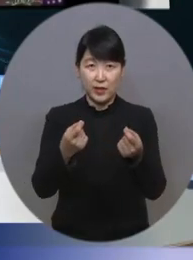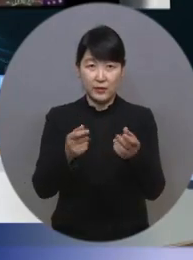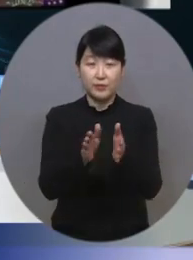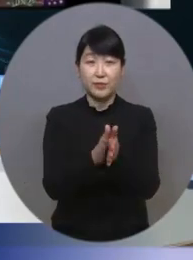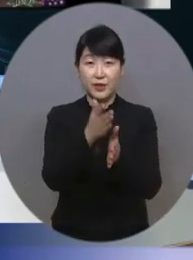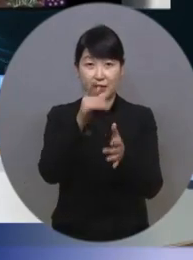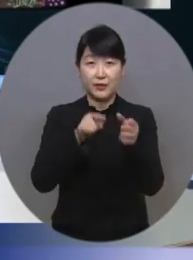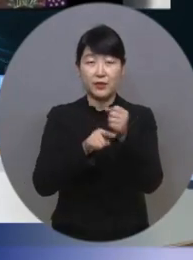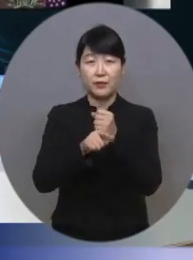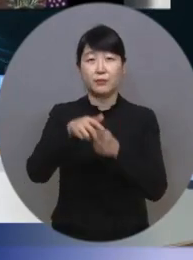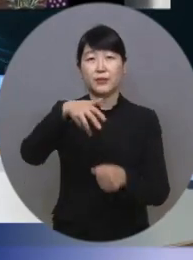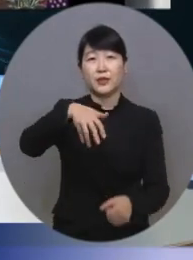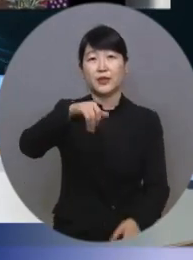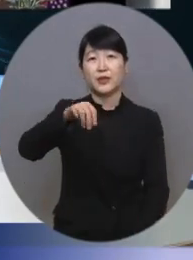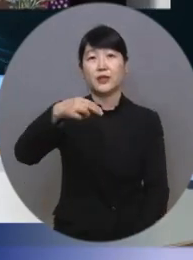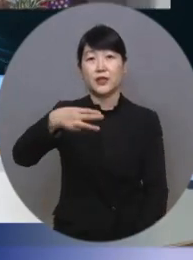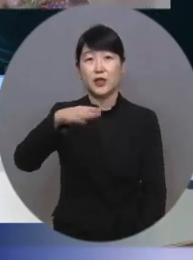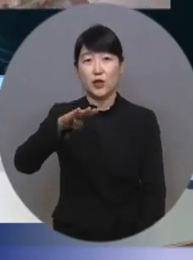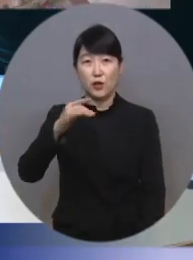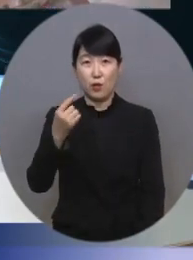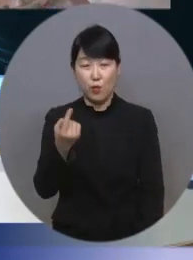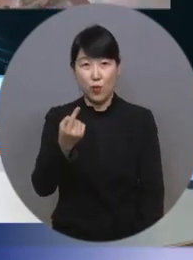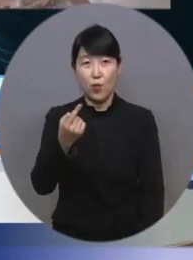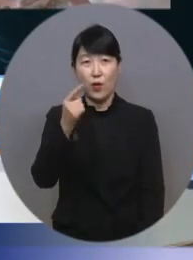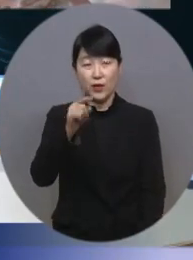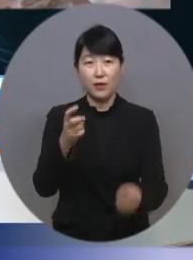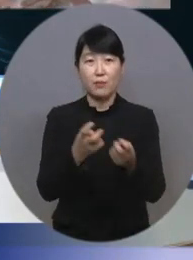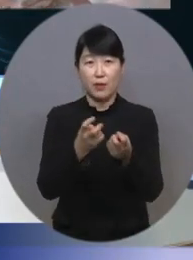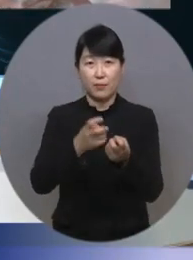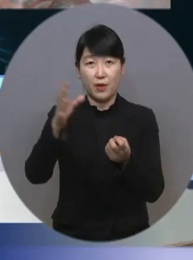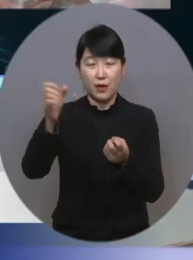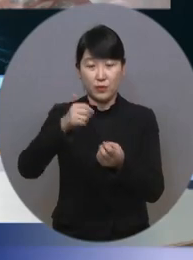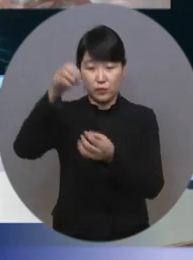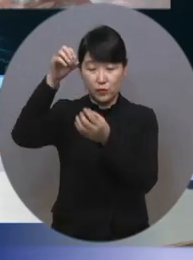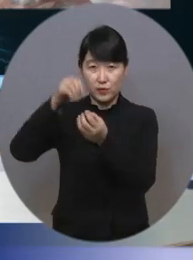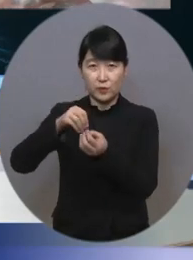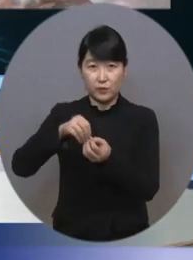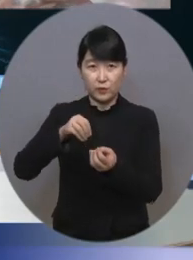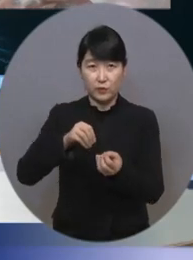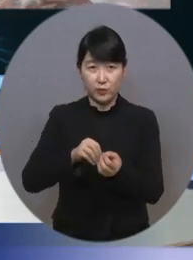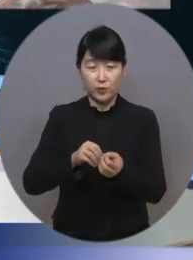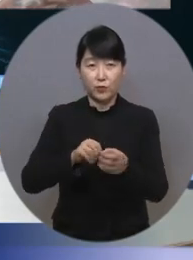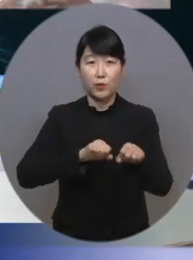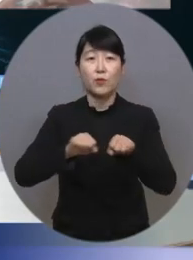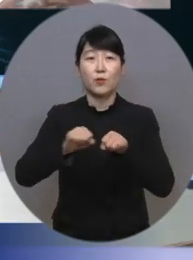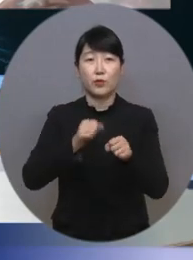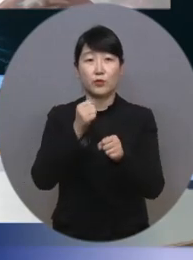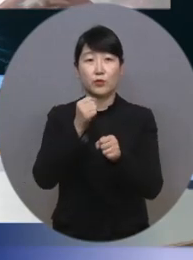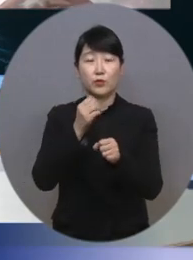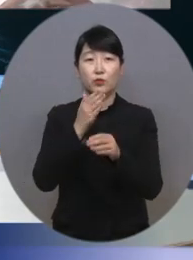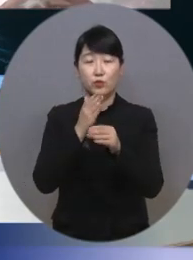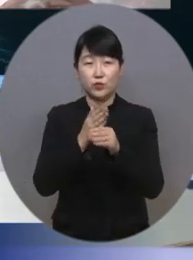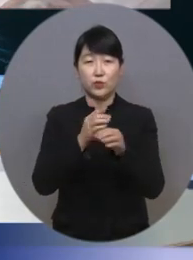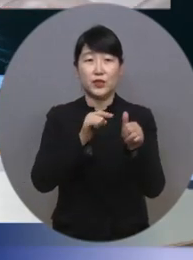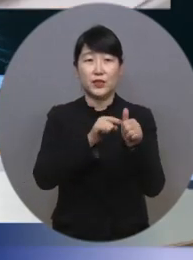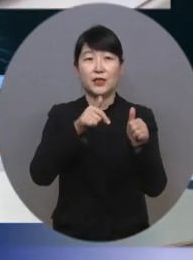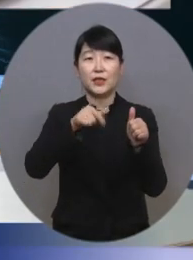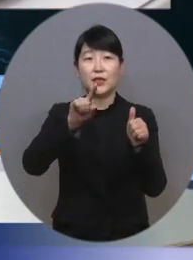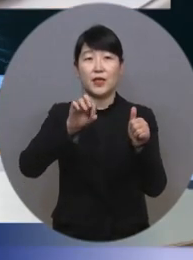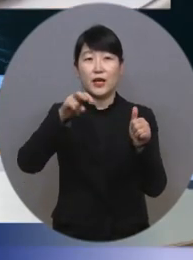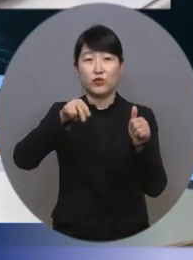난다는 칠보. 그 칠보기법으로 전통공예의 맥을 이어오고 있는 강수진 작가의 작품들을 이소영